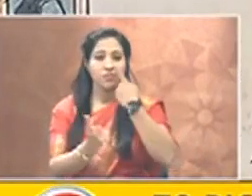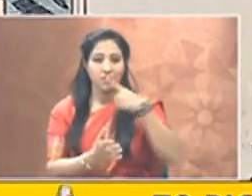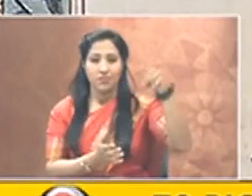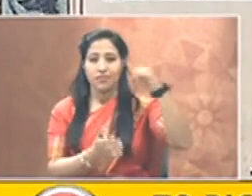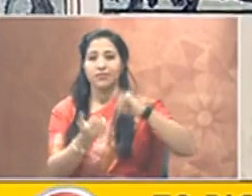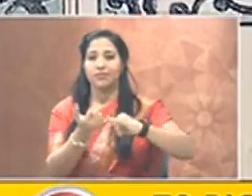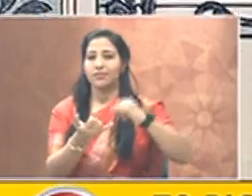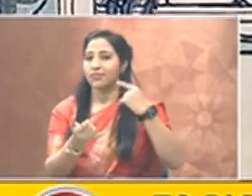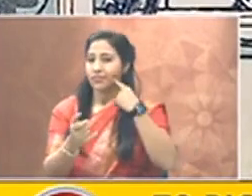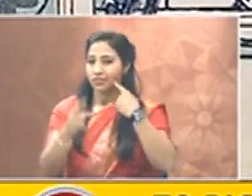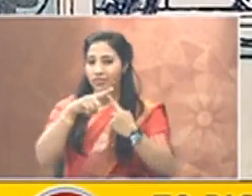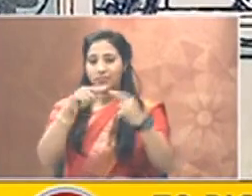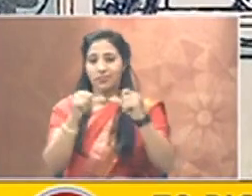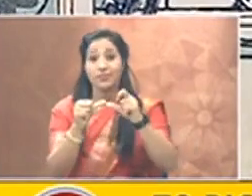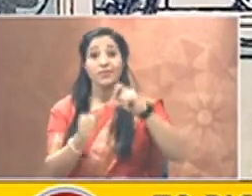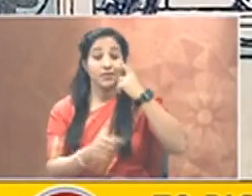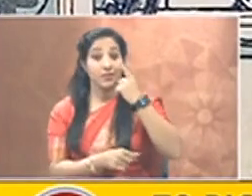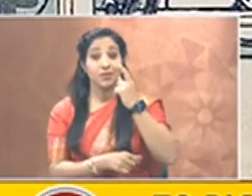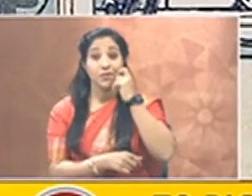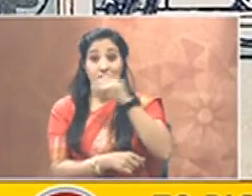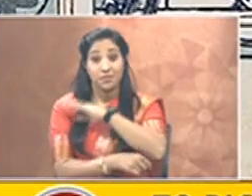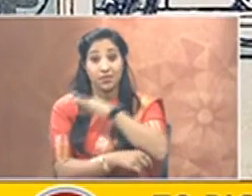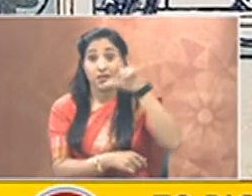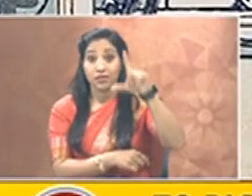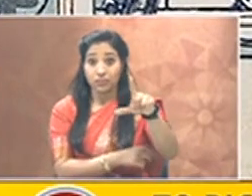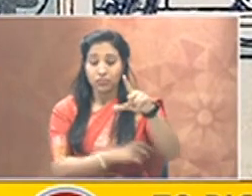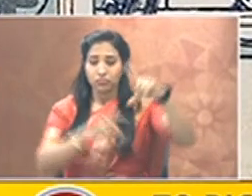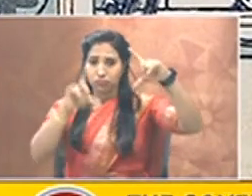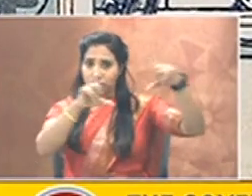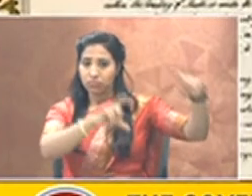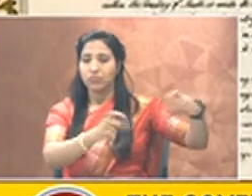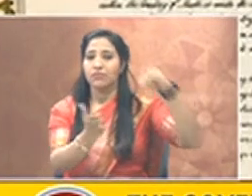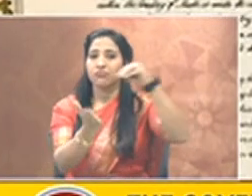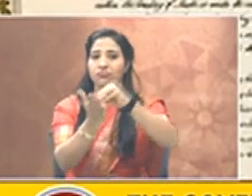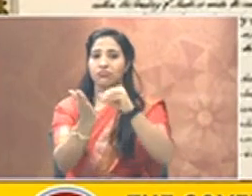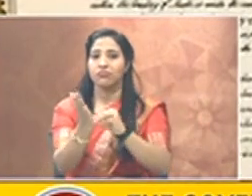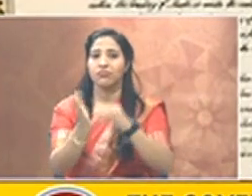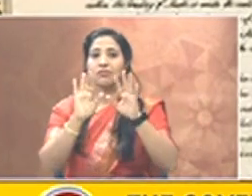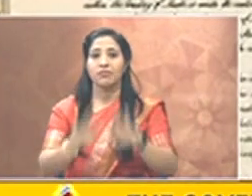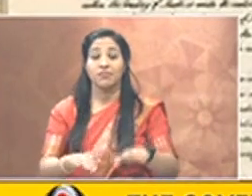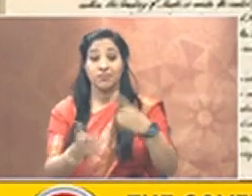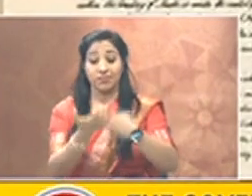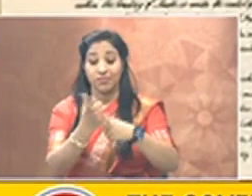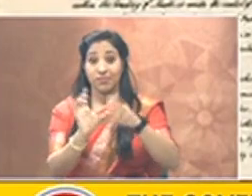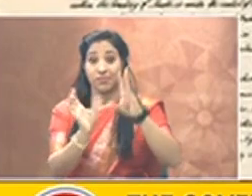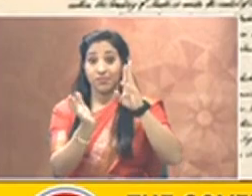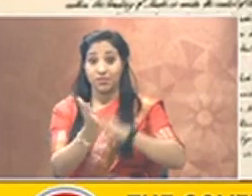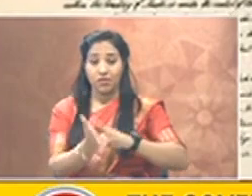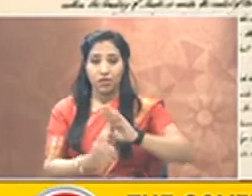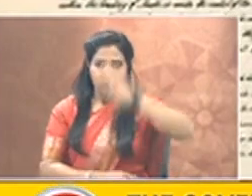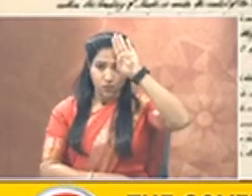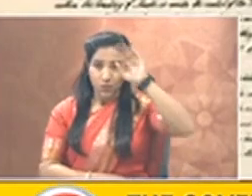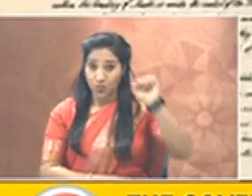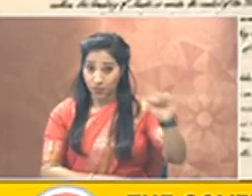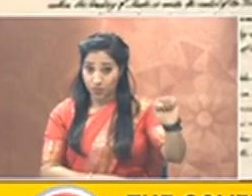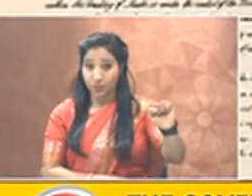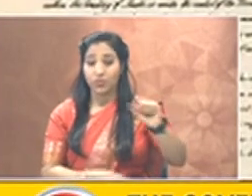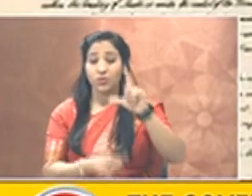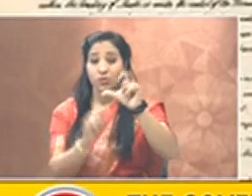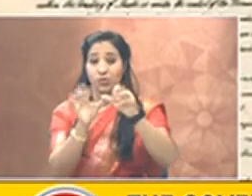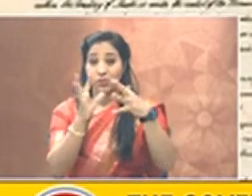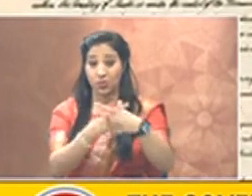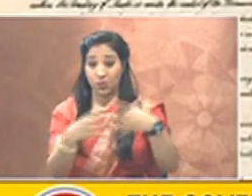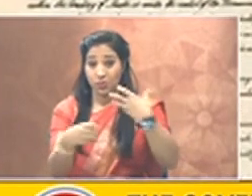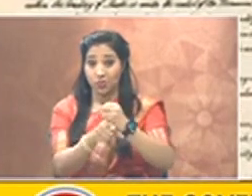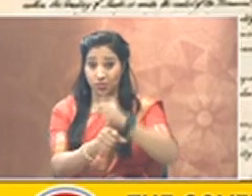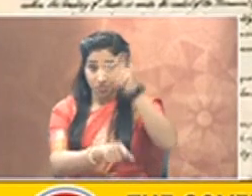और लक्ष्मण जी के चित्रों को स्थान दिया था। प्रभु राम का शासन हमारे संविधान